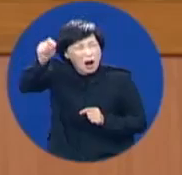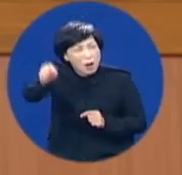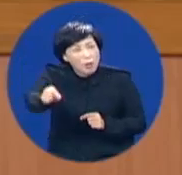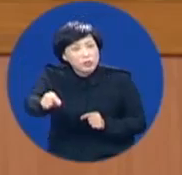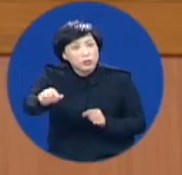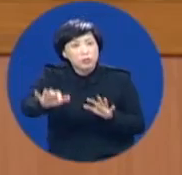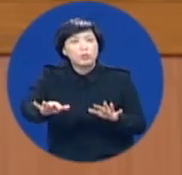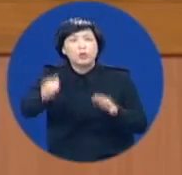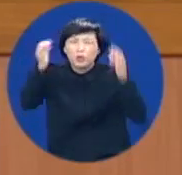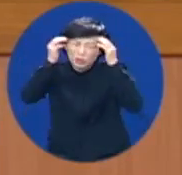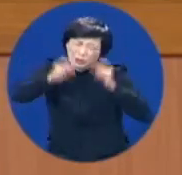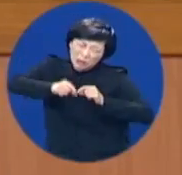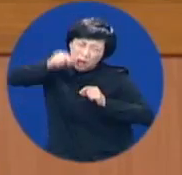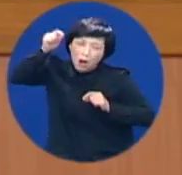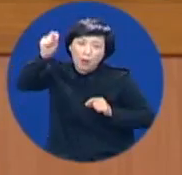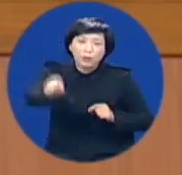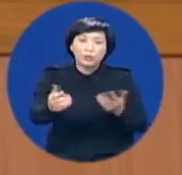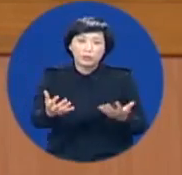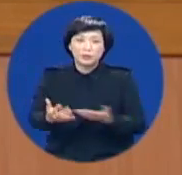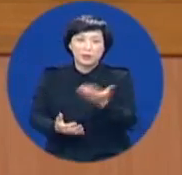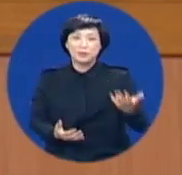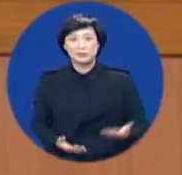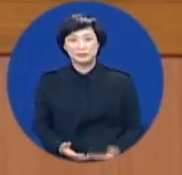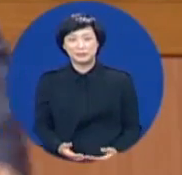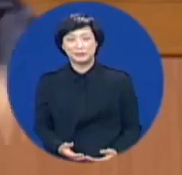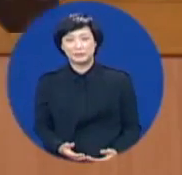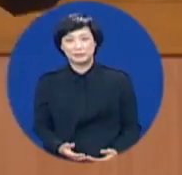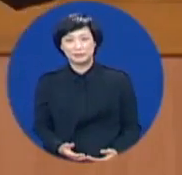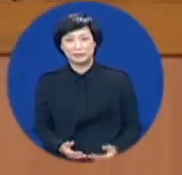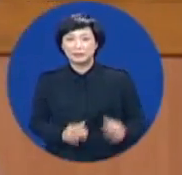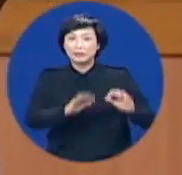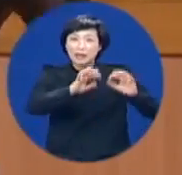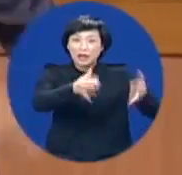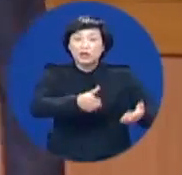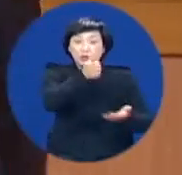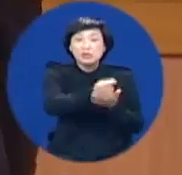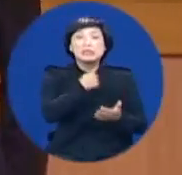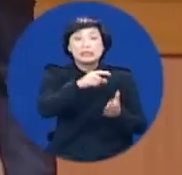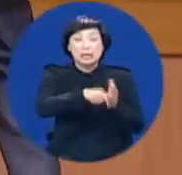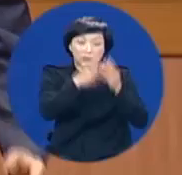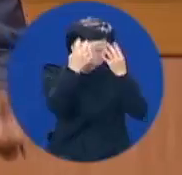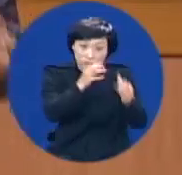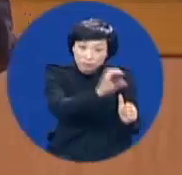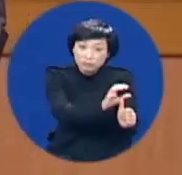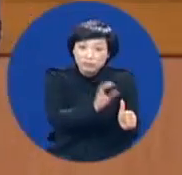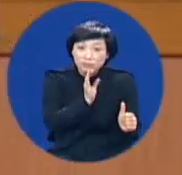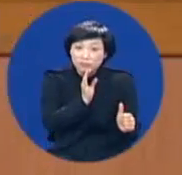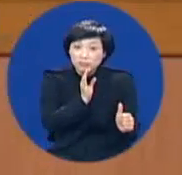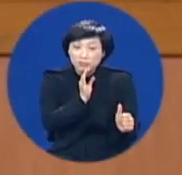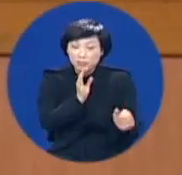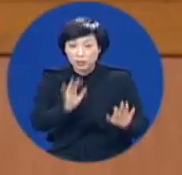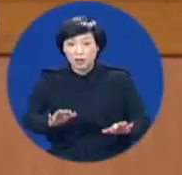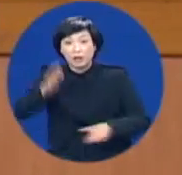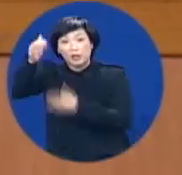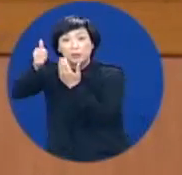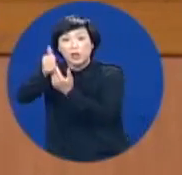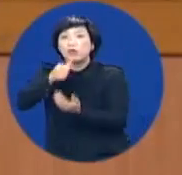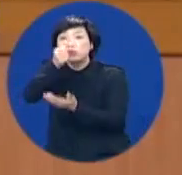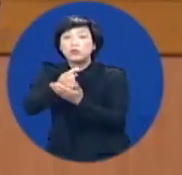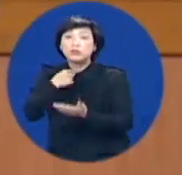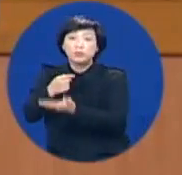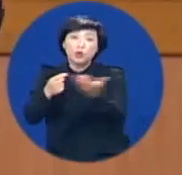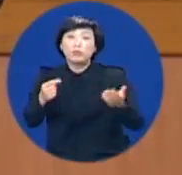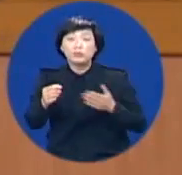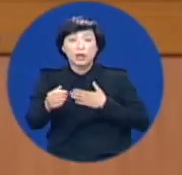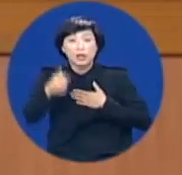영혼이 고통을 당해요. 이 세상에서도 죄를 지면 바로 감옥에 가서 고통당하는데, 하나님 앞에서도 죄를 지면